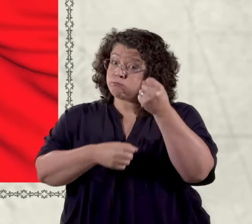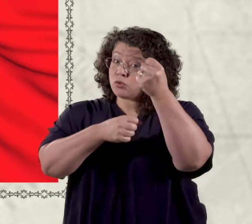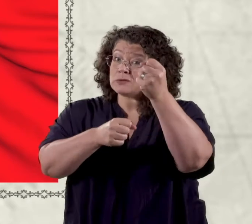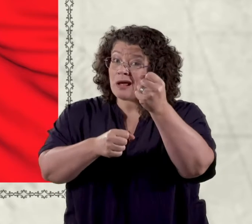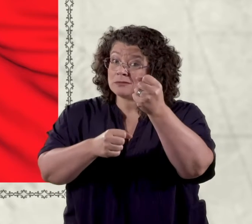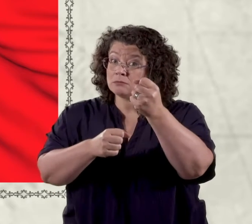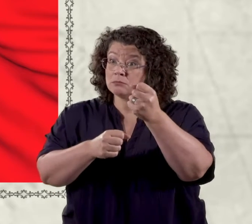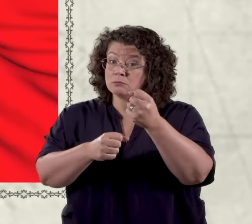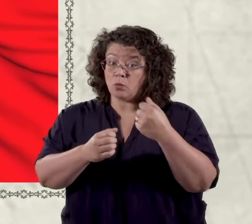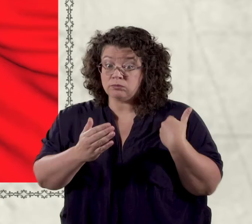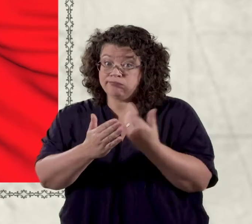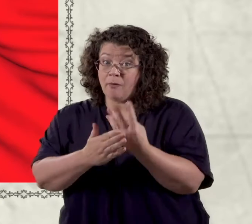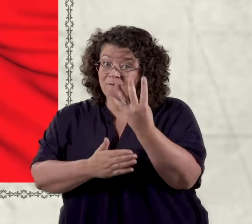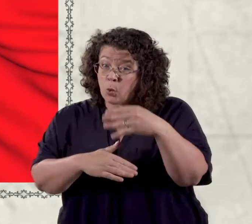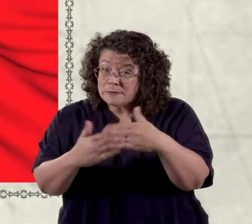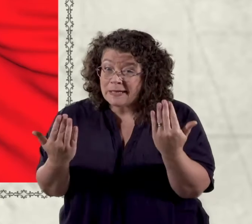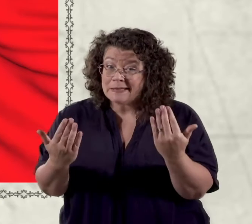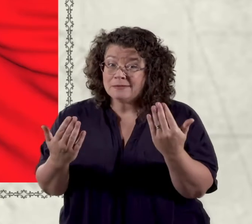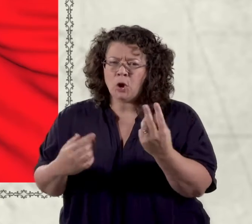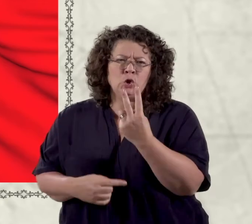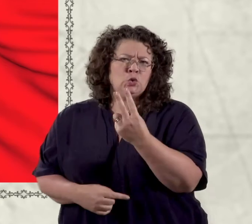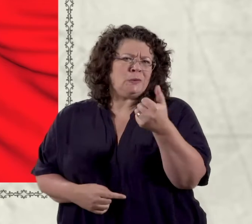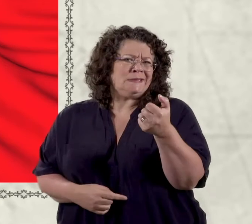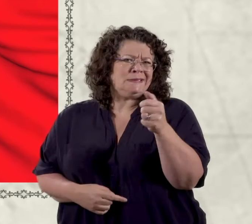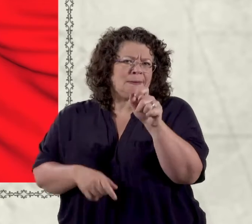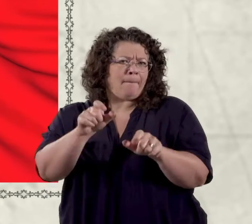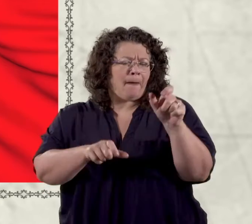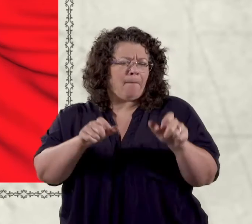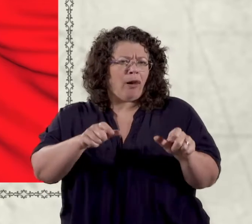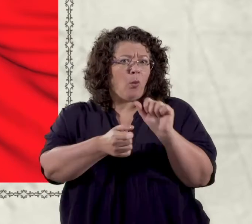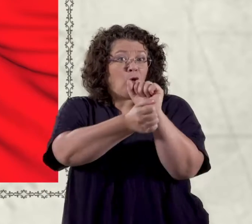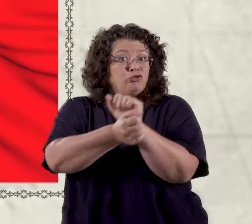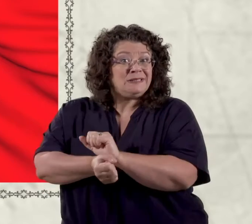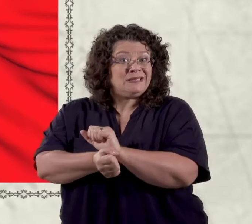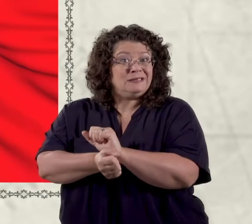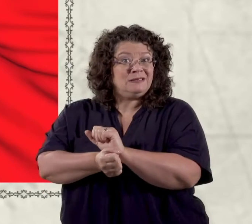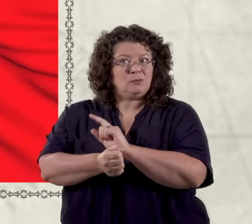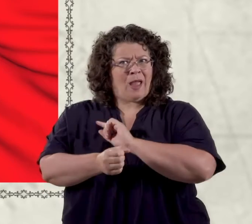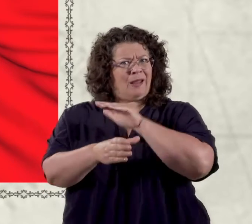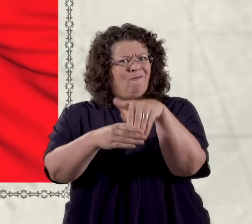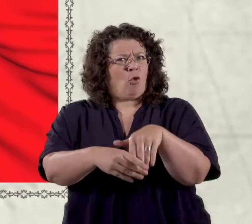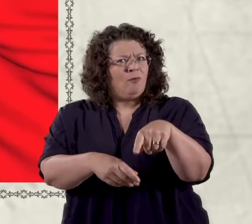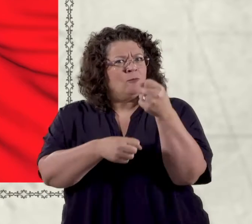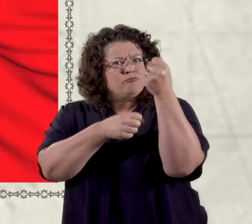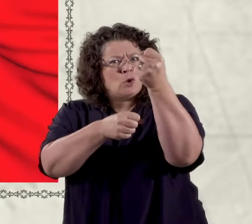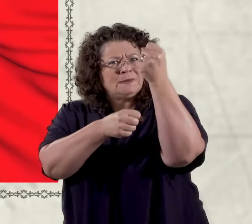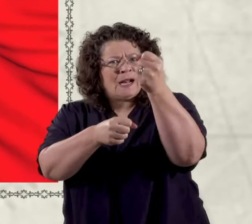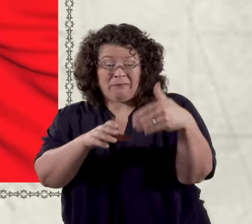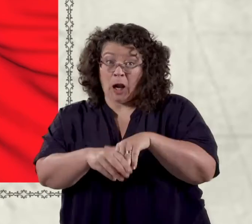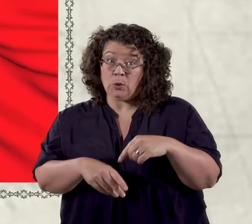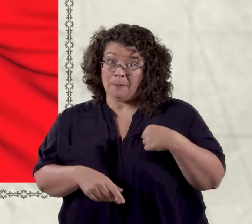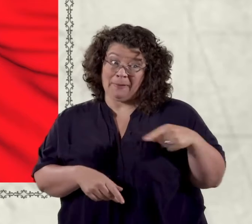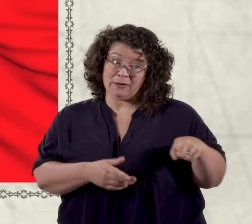Parodd y brotest rhyw 4 diwrnod a cafodd 26 o bobl ei arestio yn cynnwys fi a